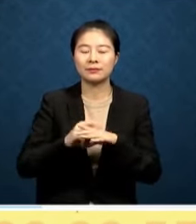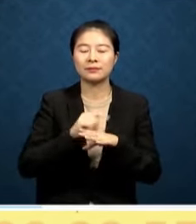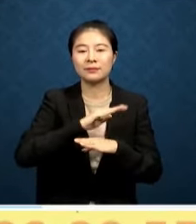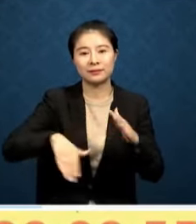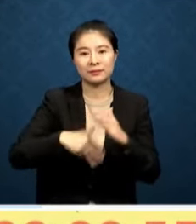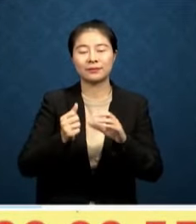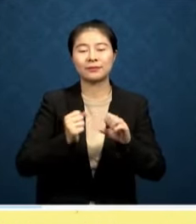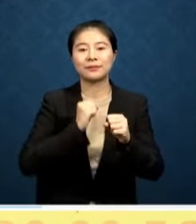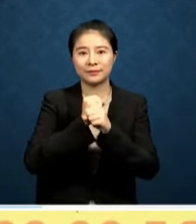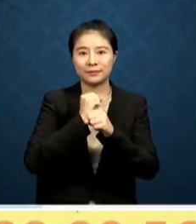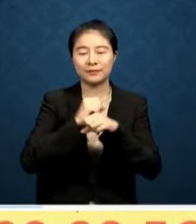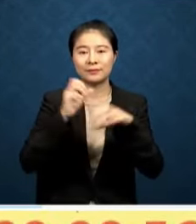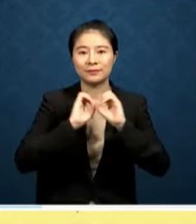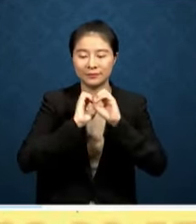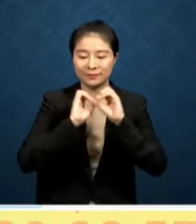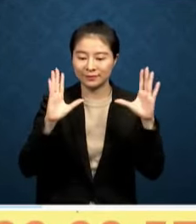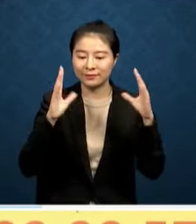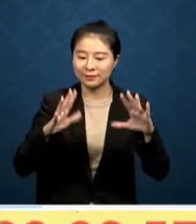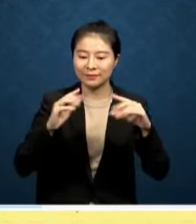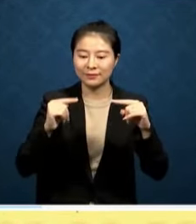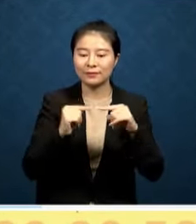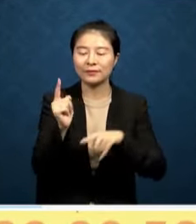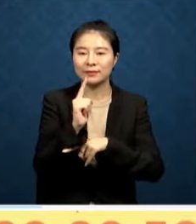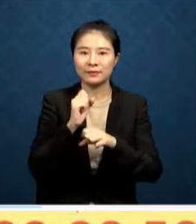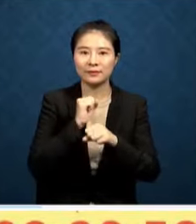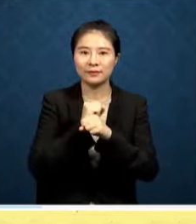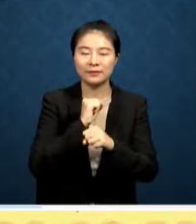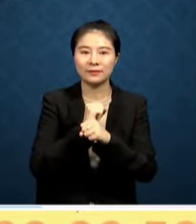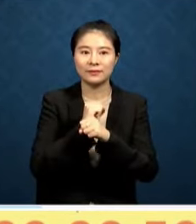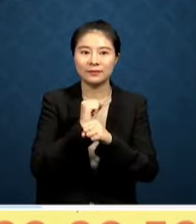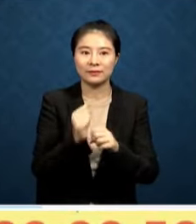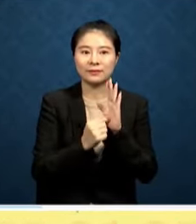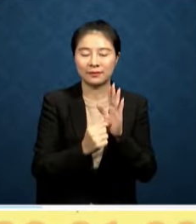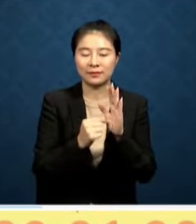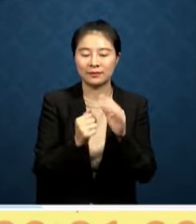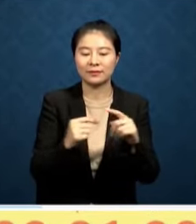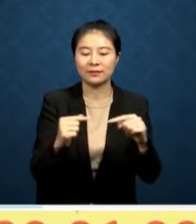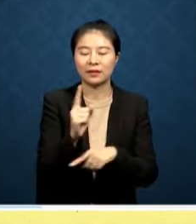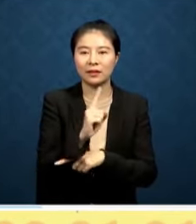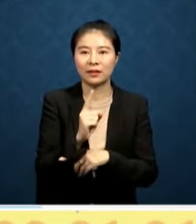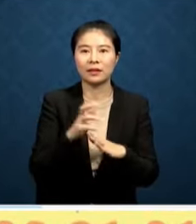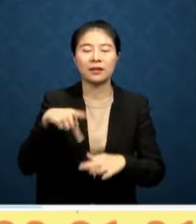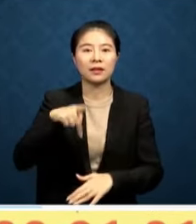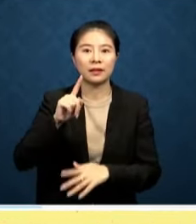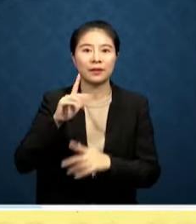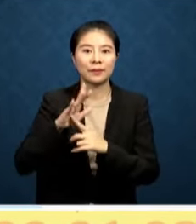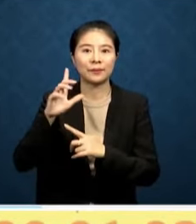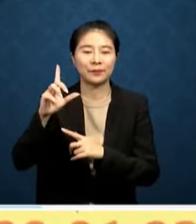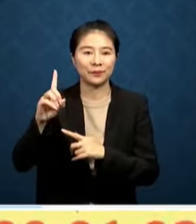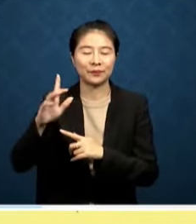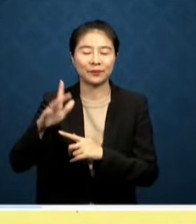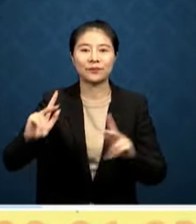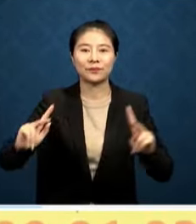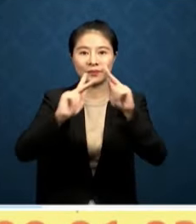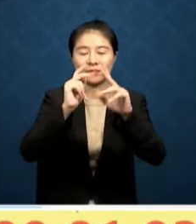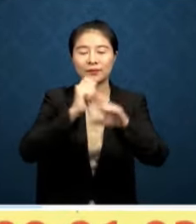และเรียบร้อยตัวผมเองก็จะนำเข้าให้ท่านปลัดกระทรวงแรงงานได้เรียกประชุ